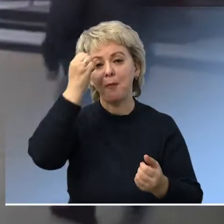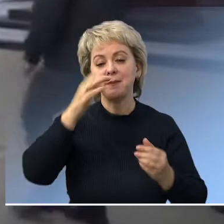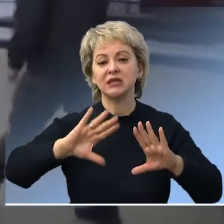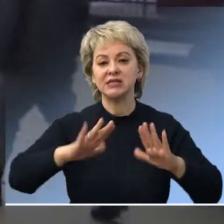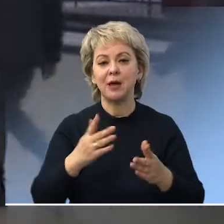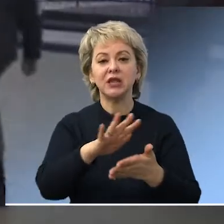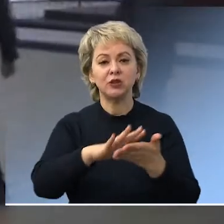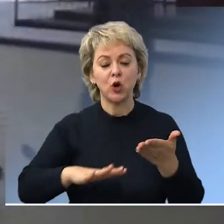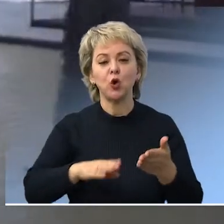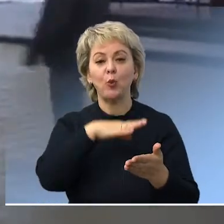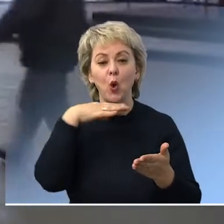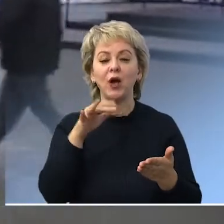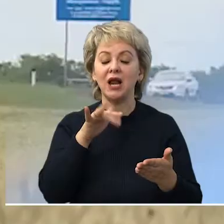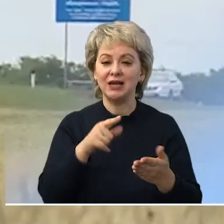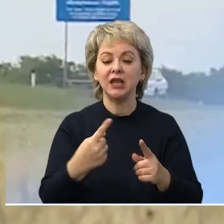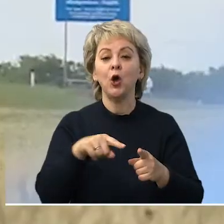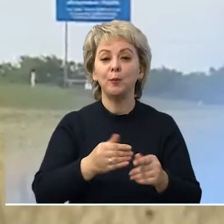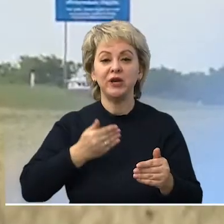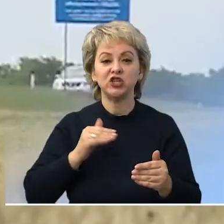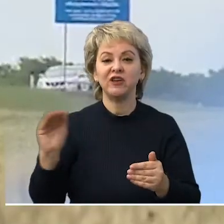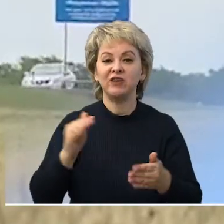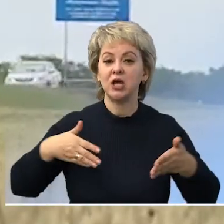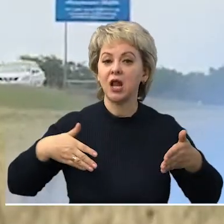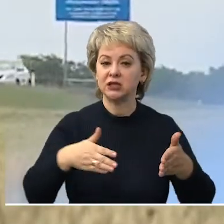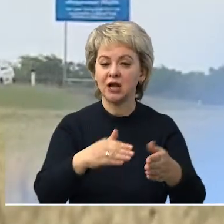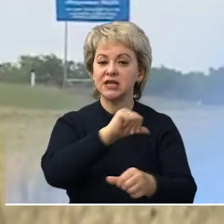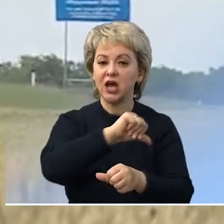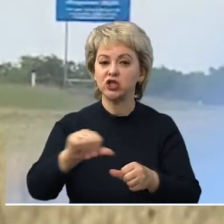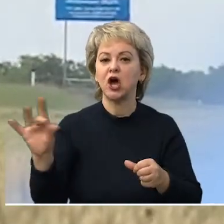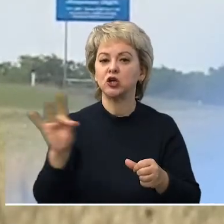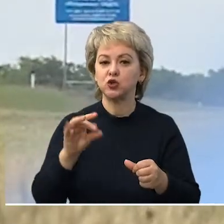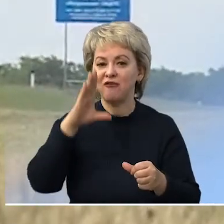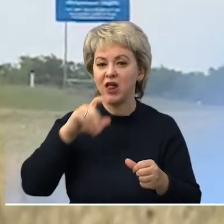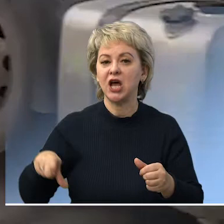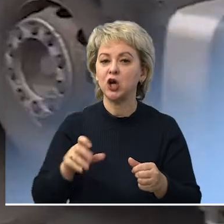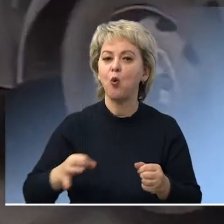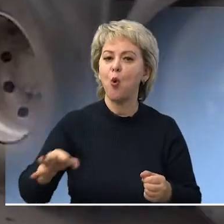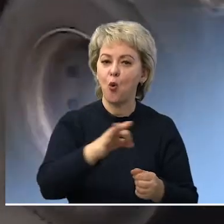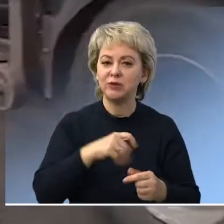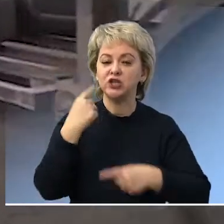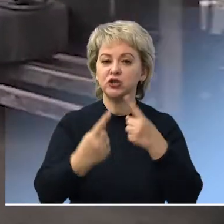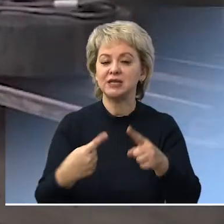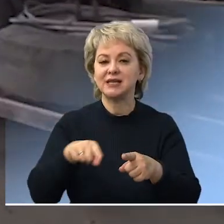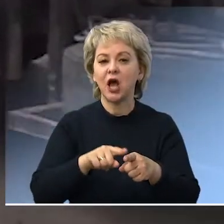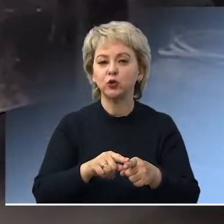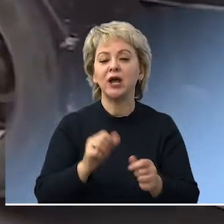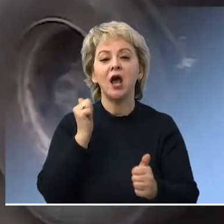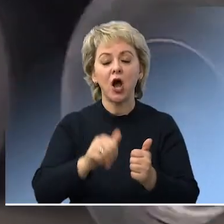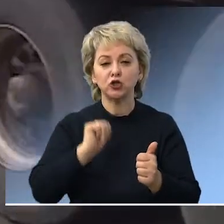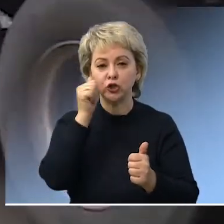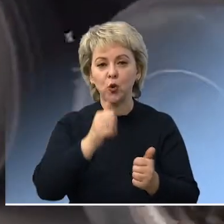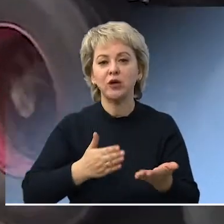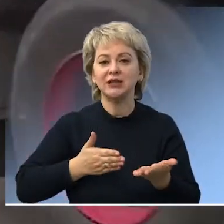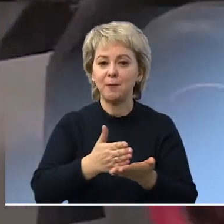памятные события, длящиеся уже много лет. И прежде федеральная трасса, граница Ростовской и Волгоградской области, через которую из сезона в